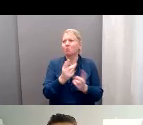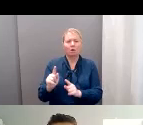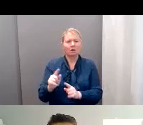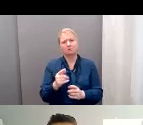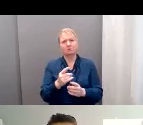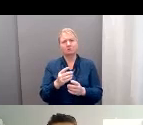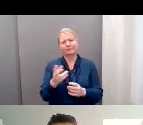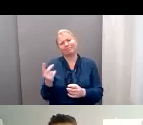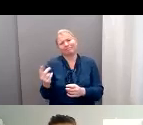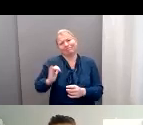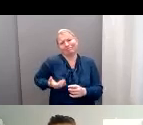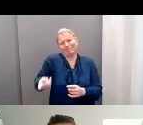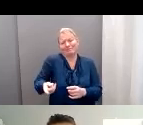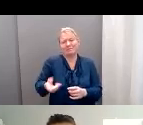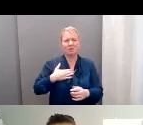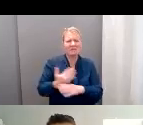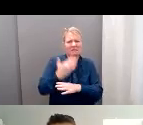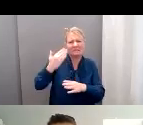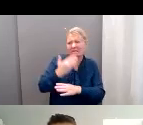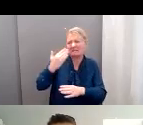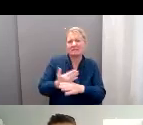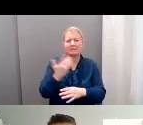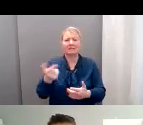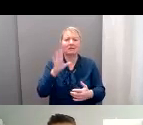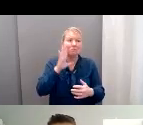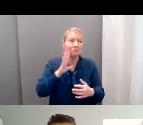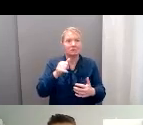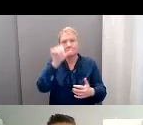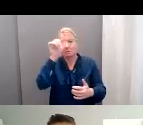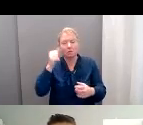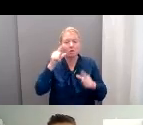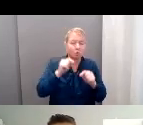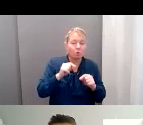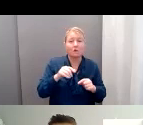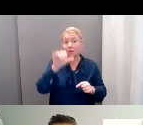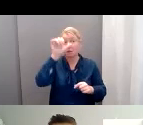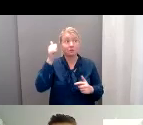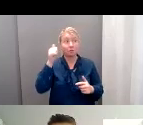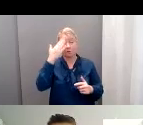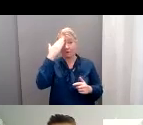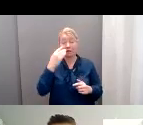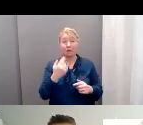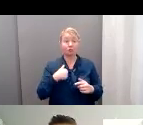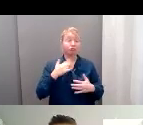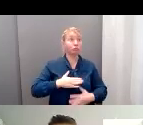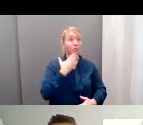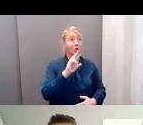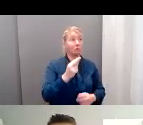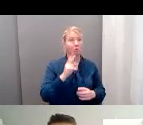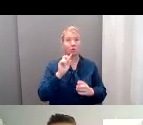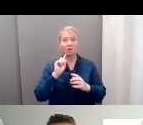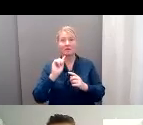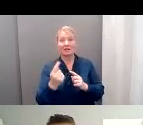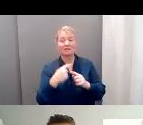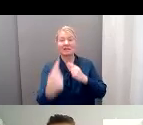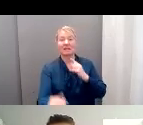sova. Det jobbiga är att inte veta från en timme till en annan hur jag egentligen mår och hur min kropp ska bete sig. Det tar ofta bort mycket